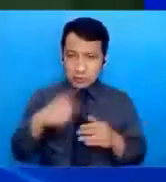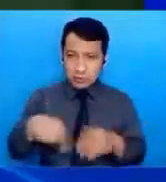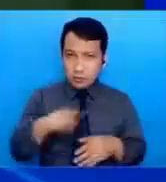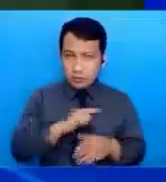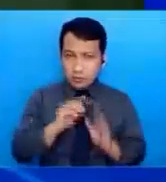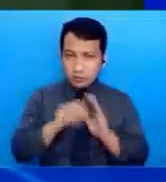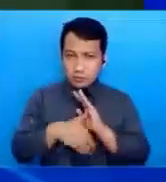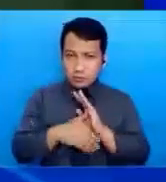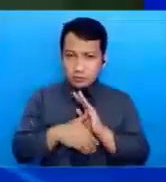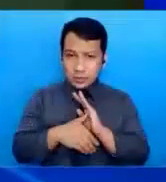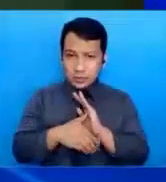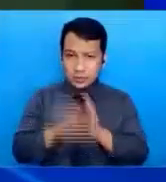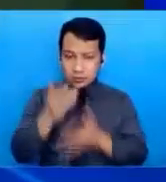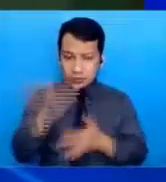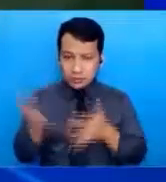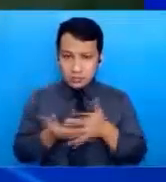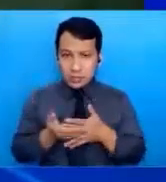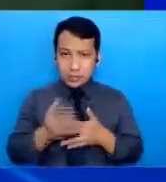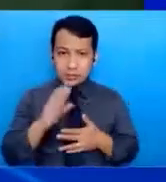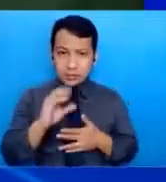sa filing ng COC?